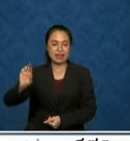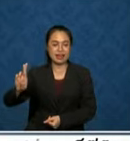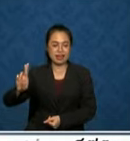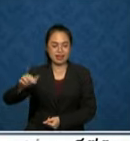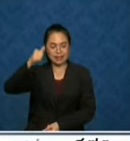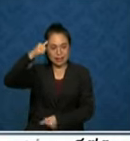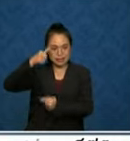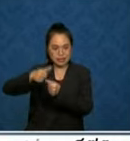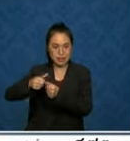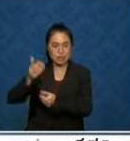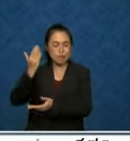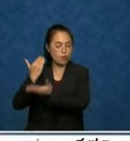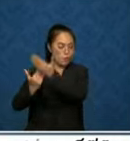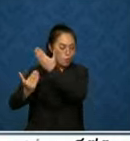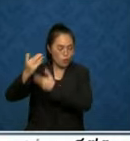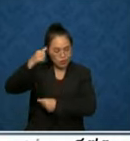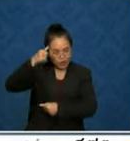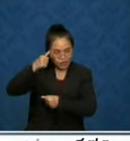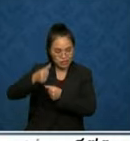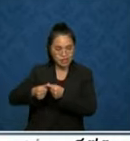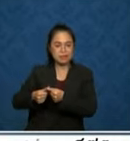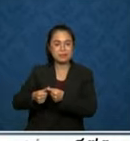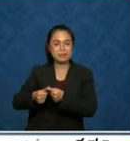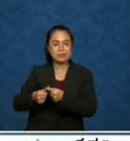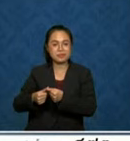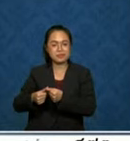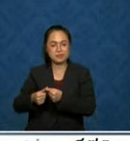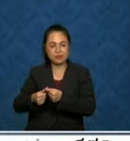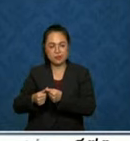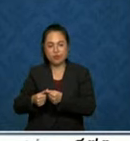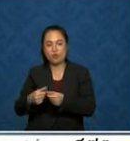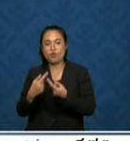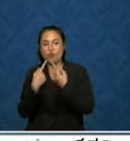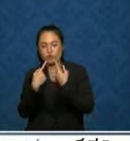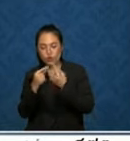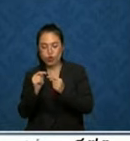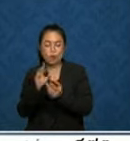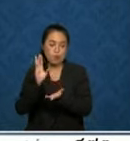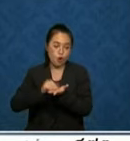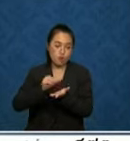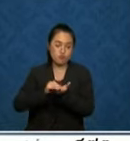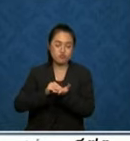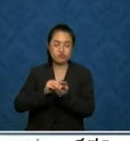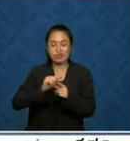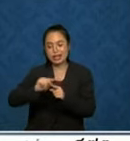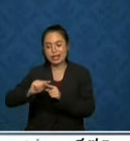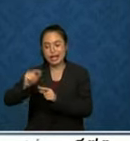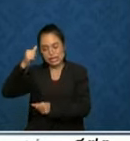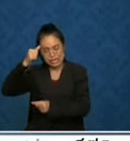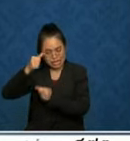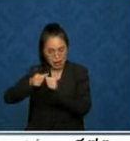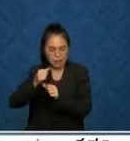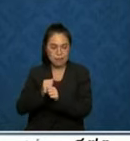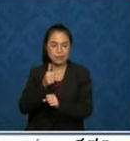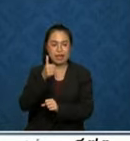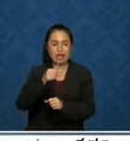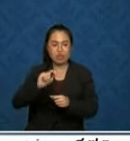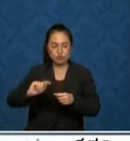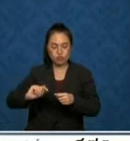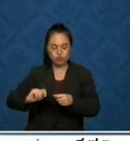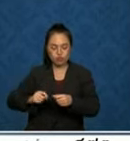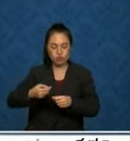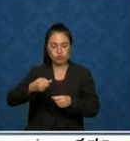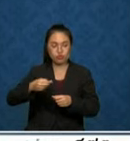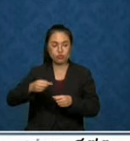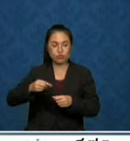ข้อมูลในอดีตที่ผ่านมาสามารถที่จะบอกข้อมูลจดจำบอกสัญลักษณ์ต่างๆได้ถัดไปเป็นขั้นที่2ใช่ไหม